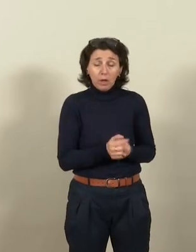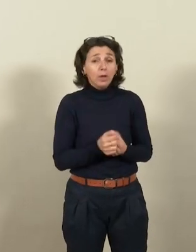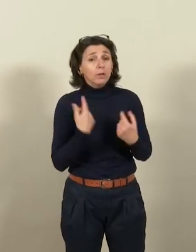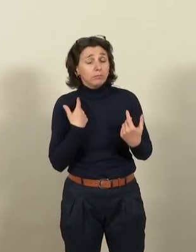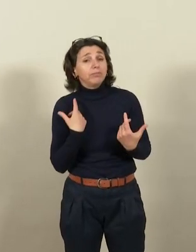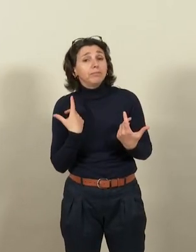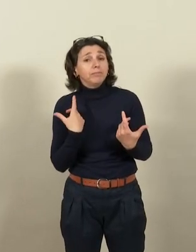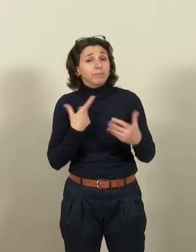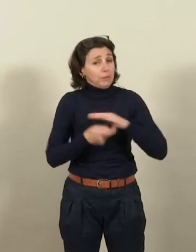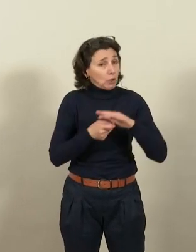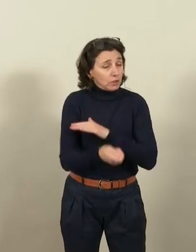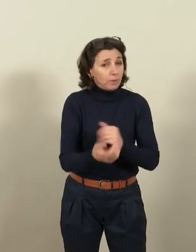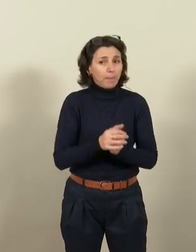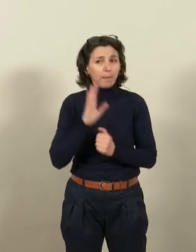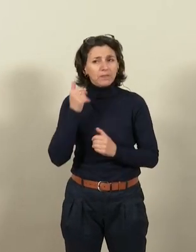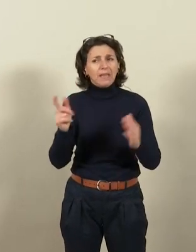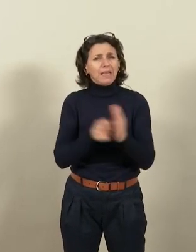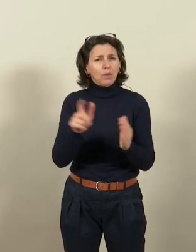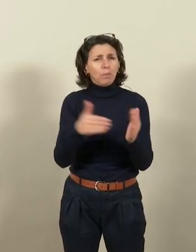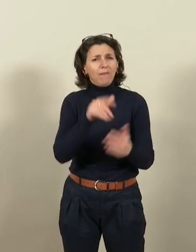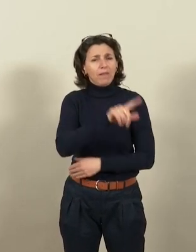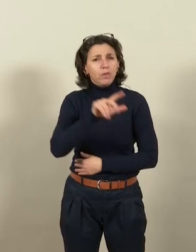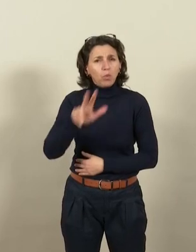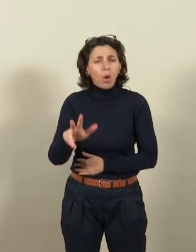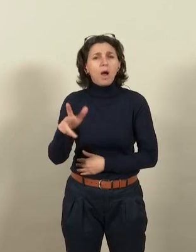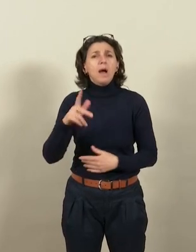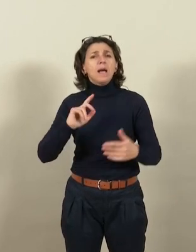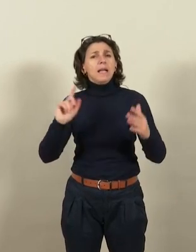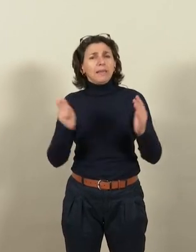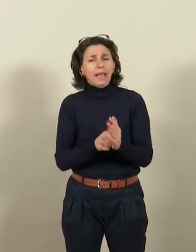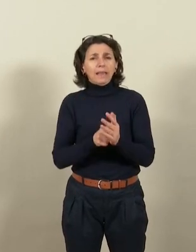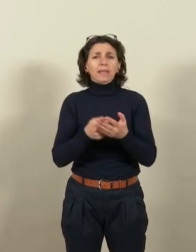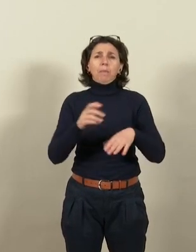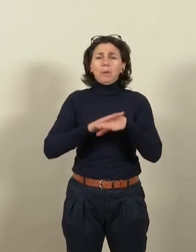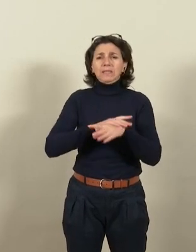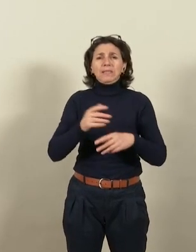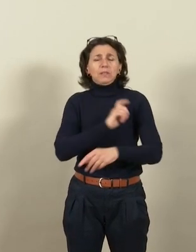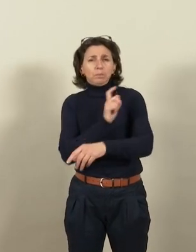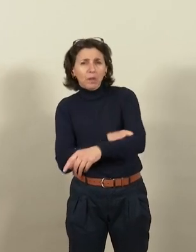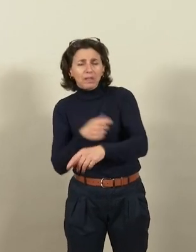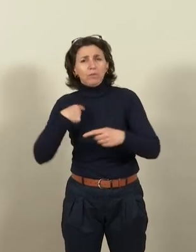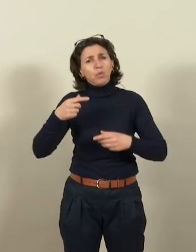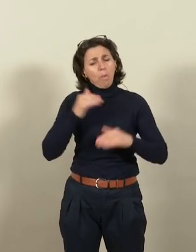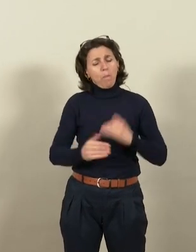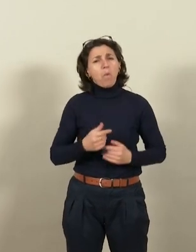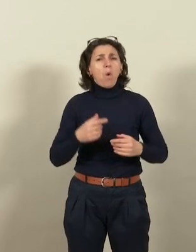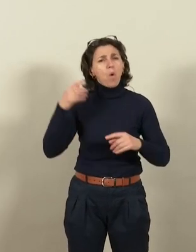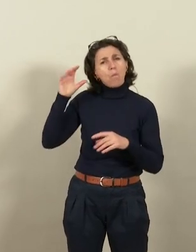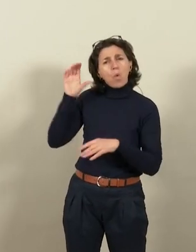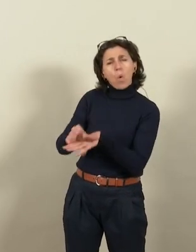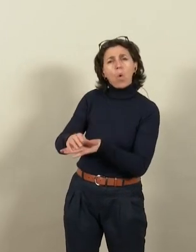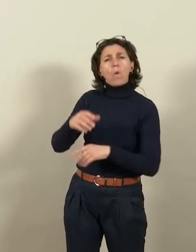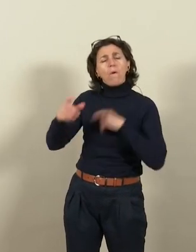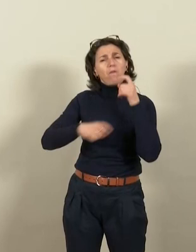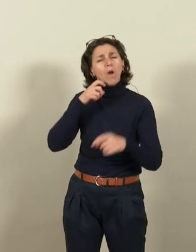sur les priorité de la ville de la politique sportive nous annoncions l'élaboration d'un plan de lutte contre les violences sexistes et sexuelles